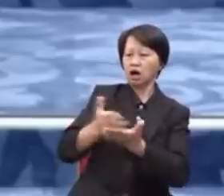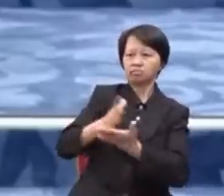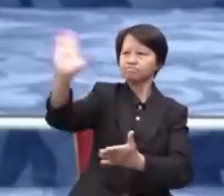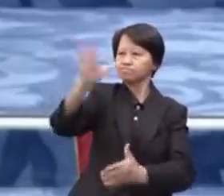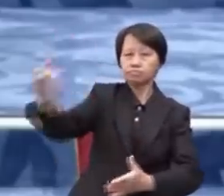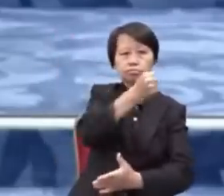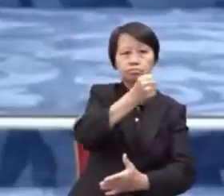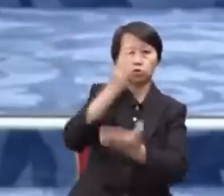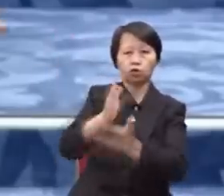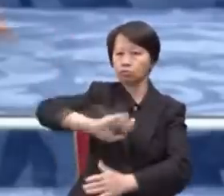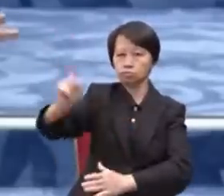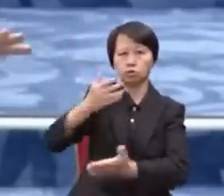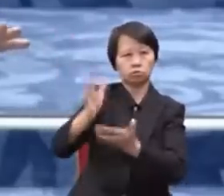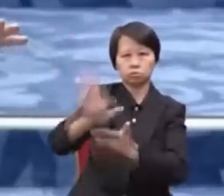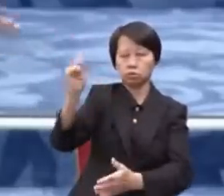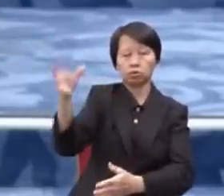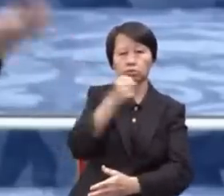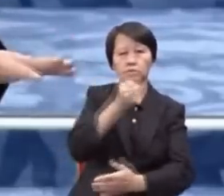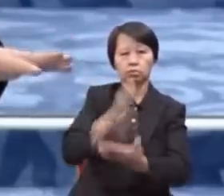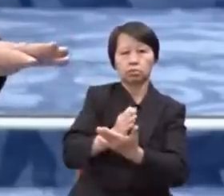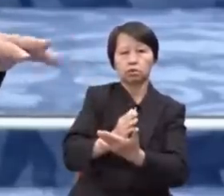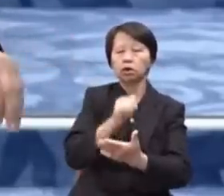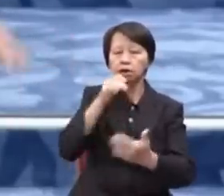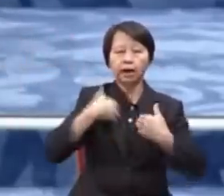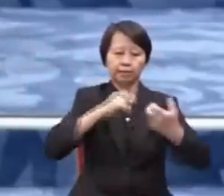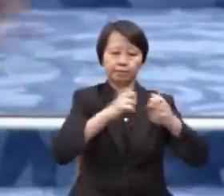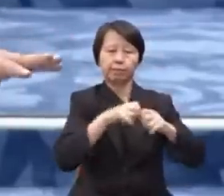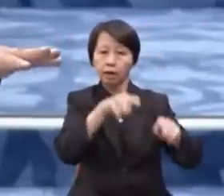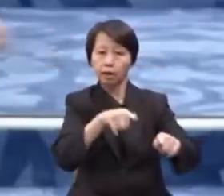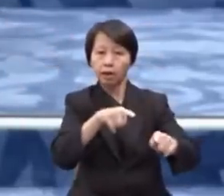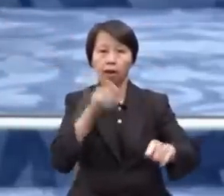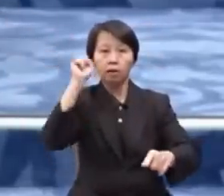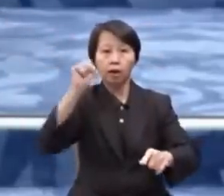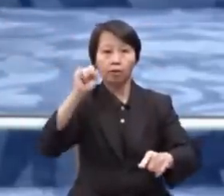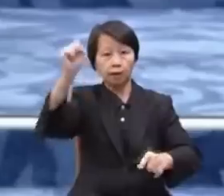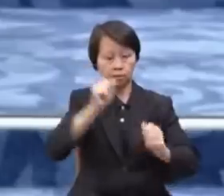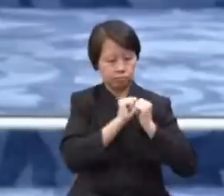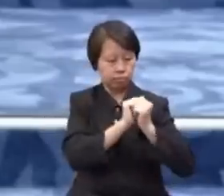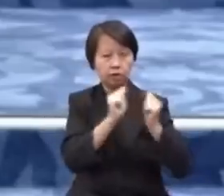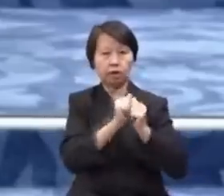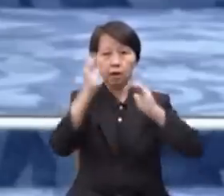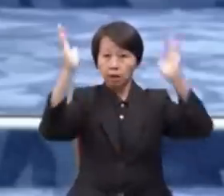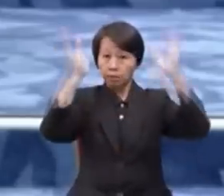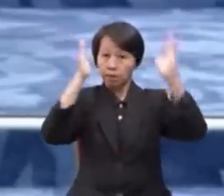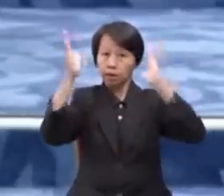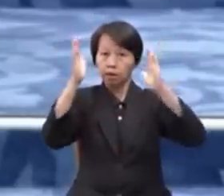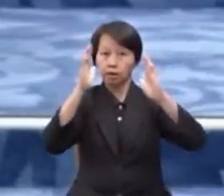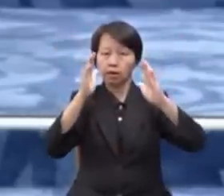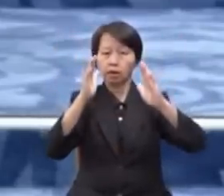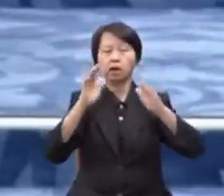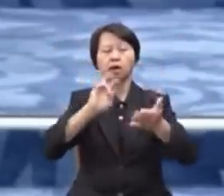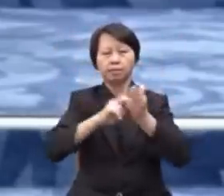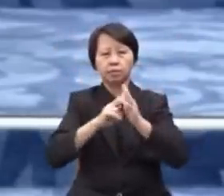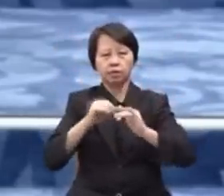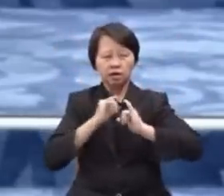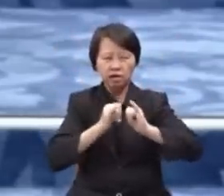tidak menjajahkan kedudukan Sabah negeri Merdeka bersama Malaysia dan konteks yang sama kalau